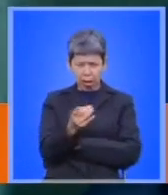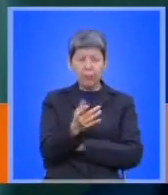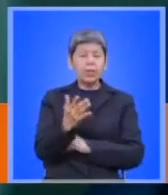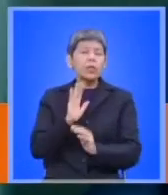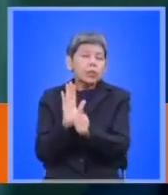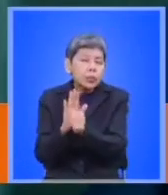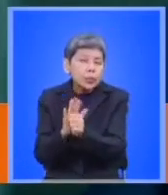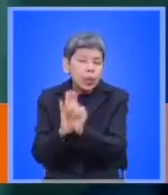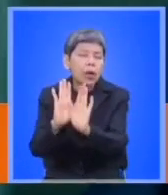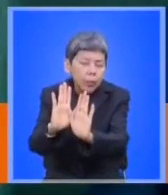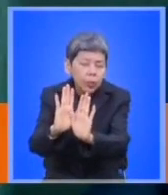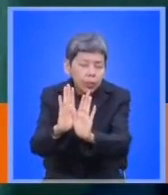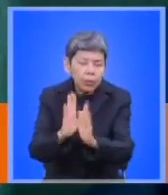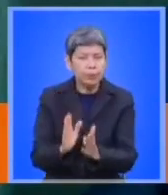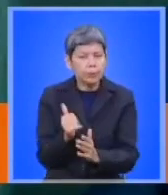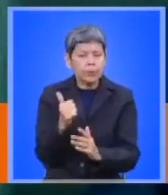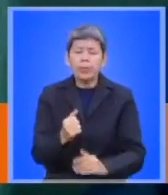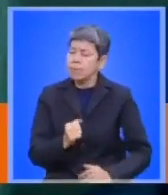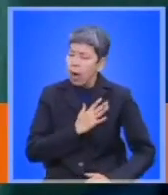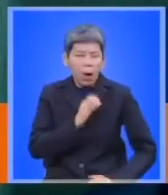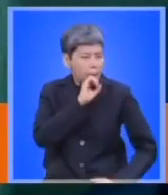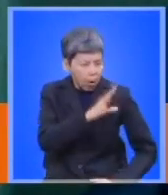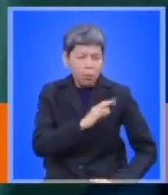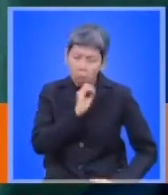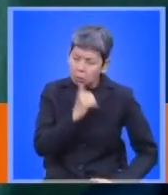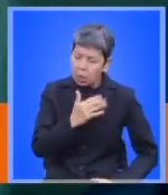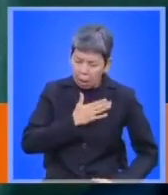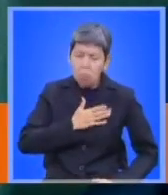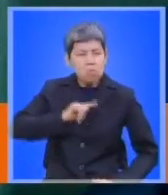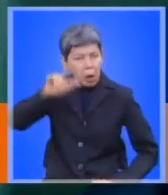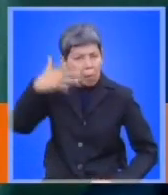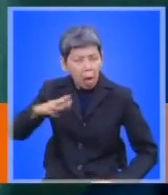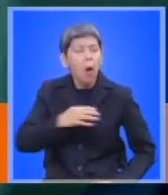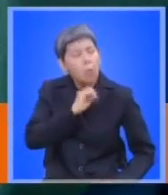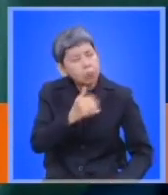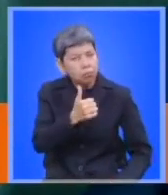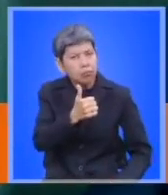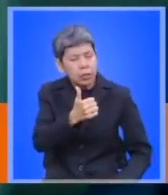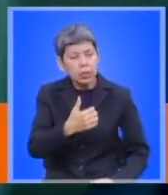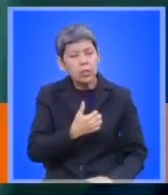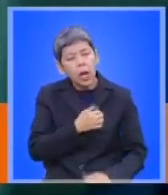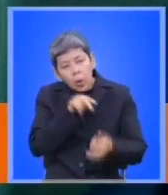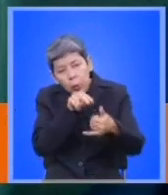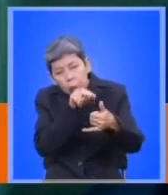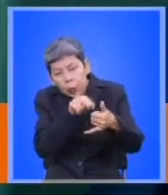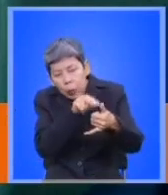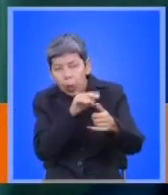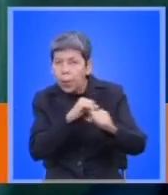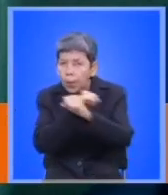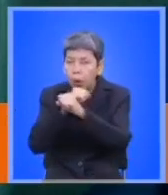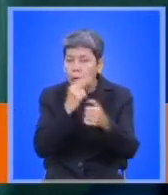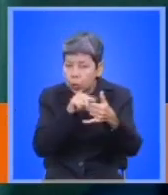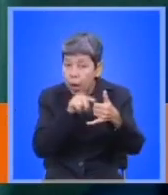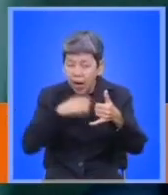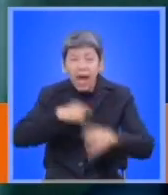กำลังใจให้ชื่นชมในความกล้าหาญที่เขาออกเรานะครับเพื่อให้การดูแลควบคุมโรคเป็นที่เรียบร้